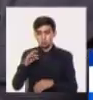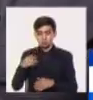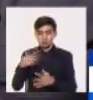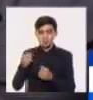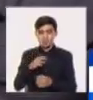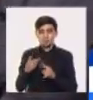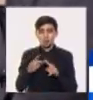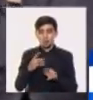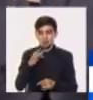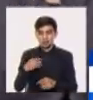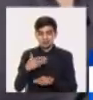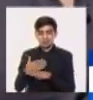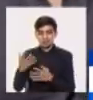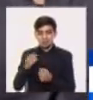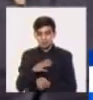алдым.